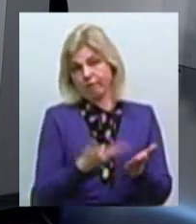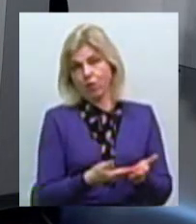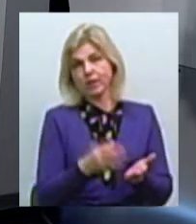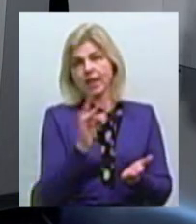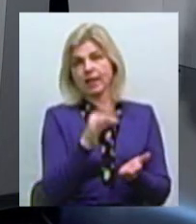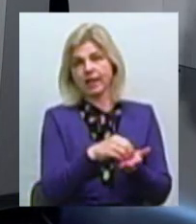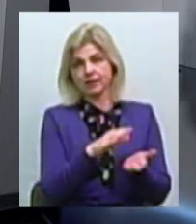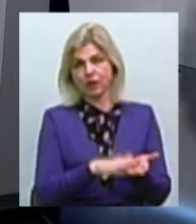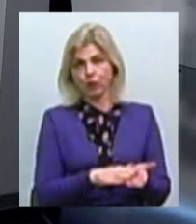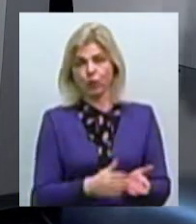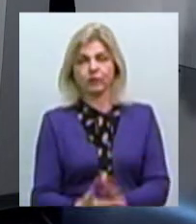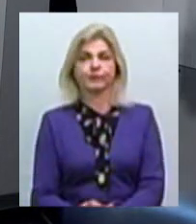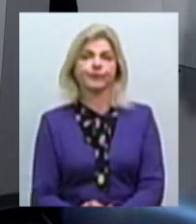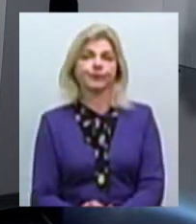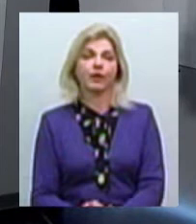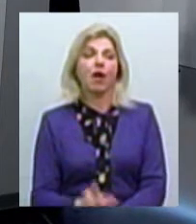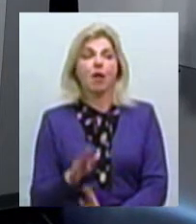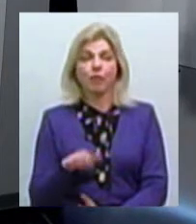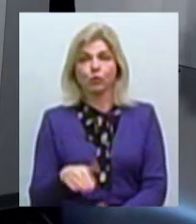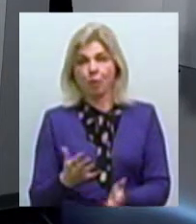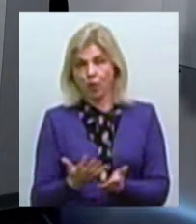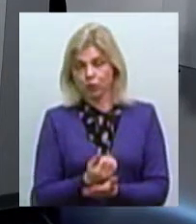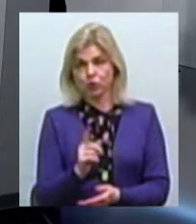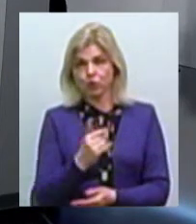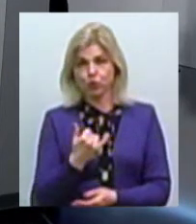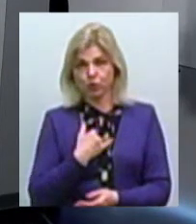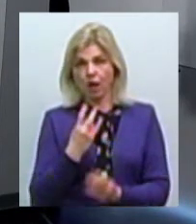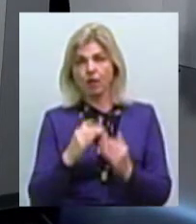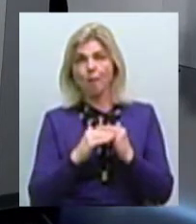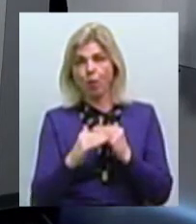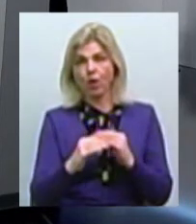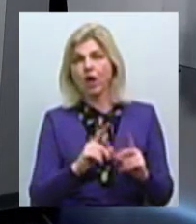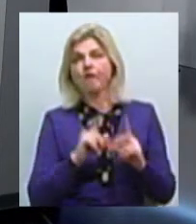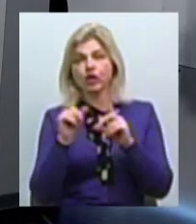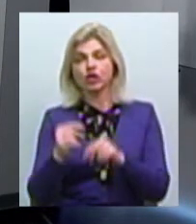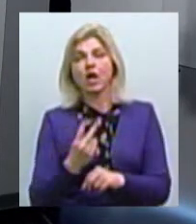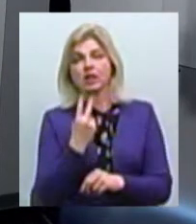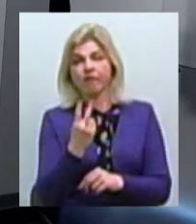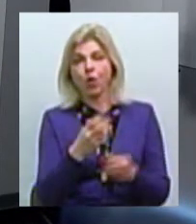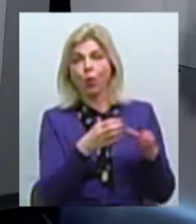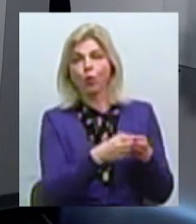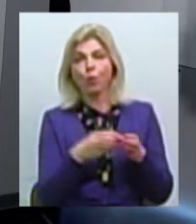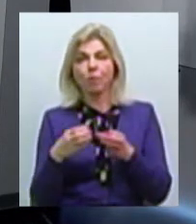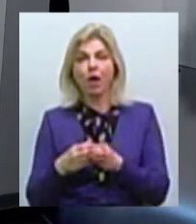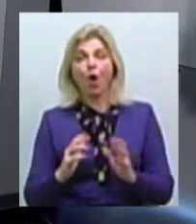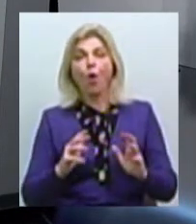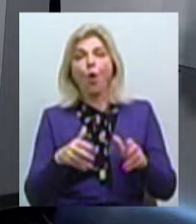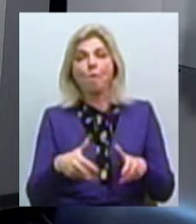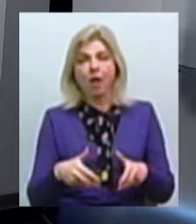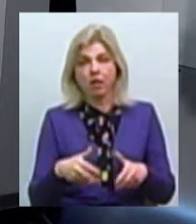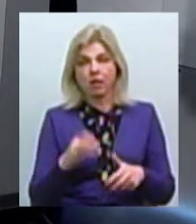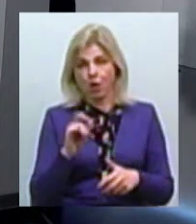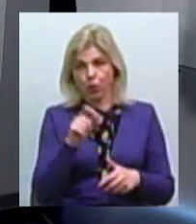регистрируют потом получается что у нас на поле выезжают две группы комбайнов потом прибегают люди